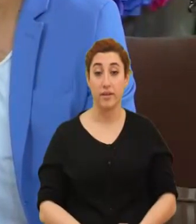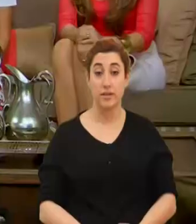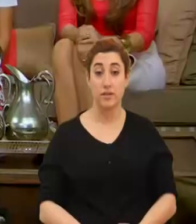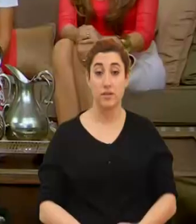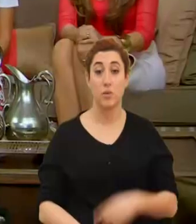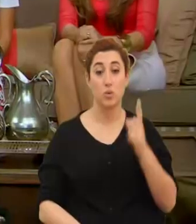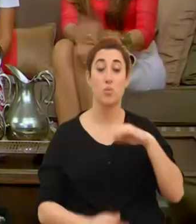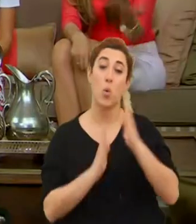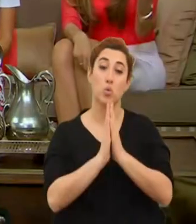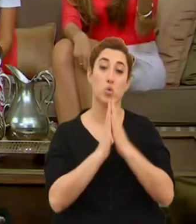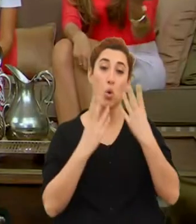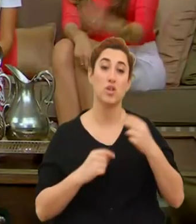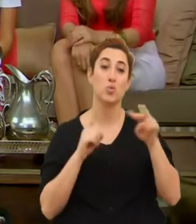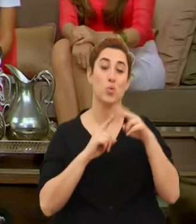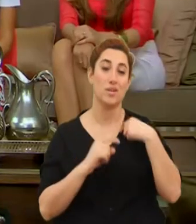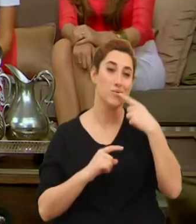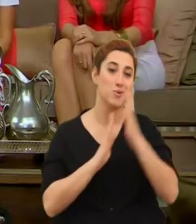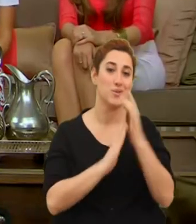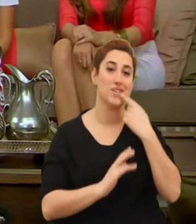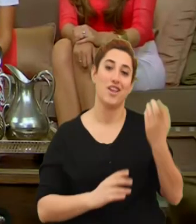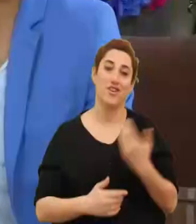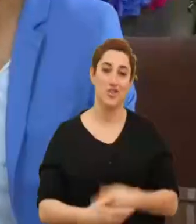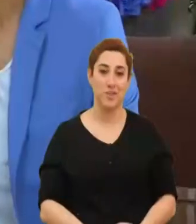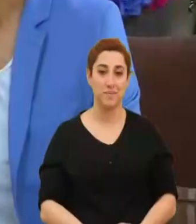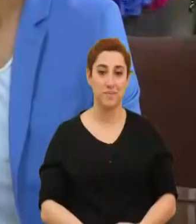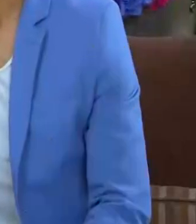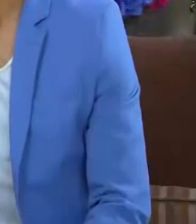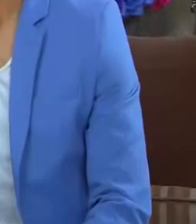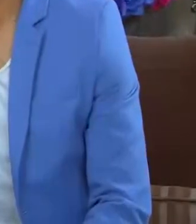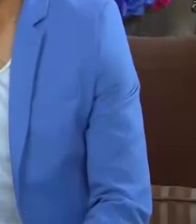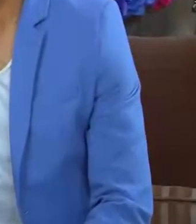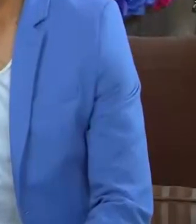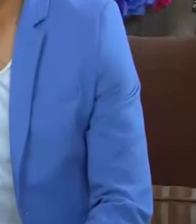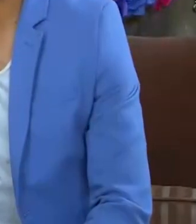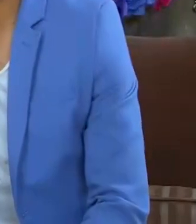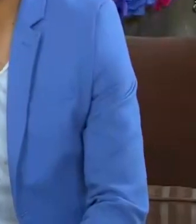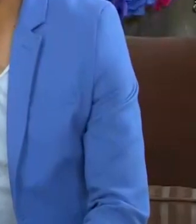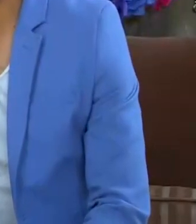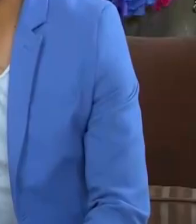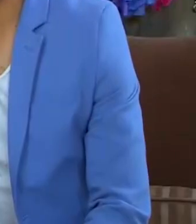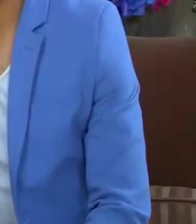Gene Nurhan'dan özür dilemek zorunda kalacak yani. Biricik mutlu gülümsüyor.